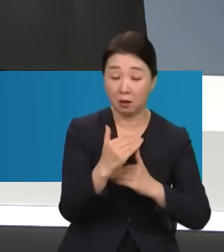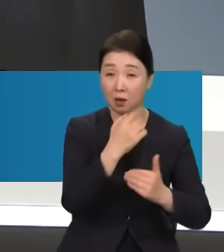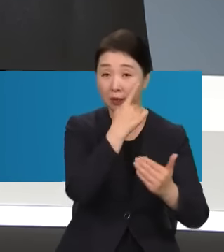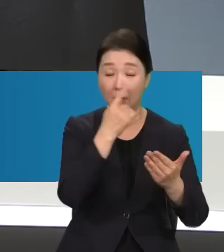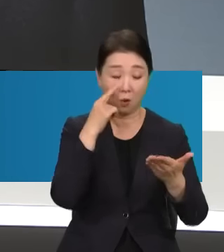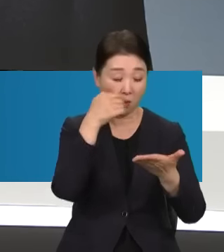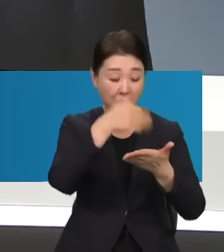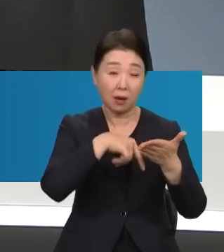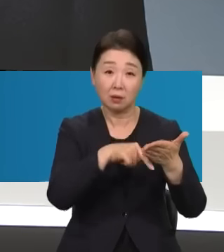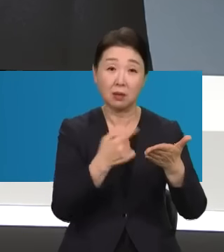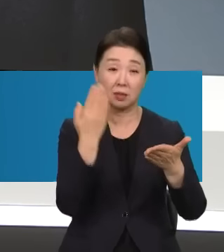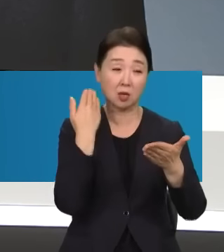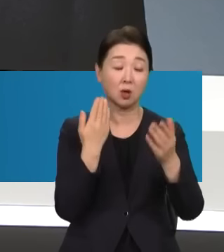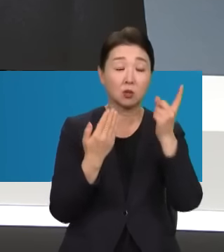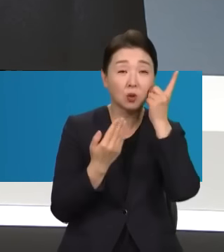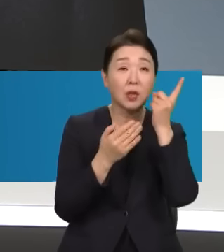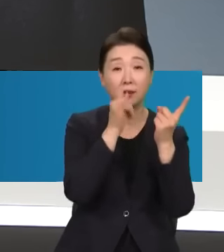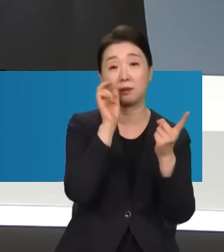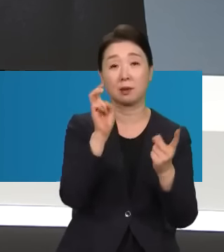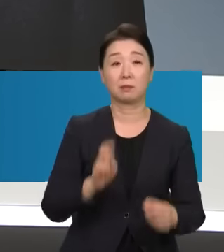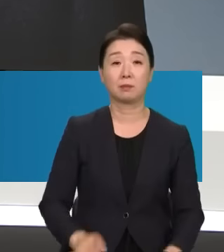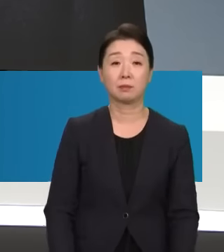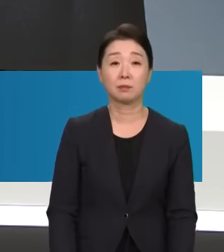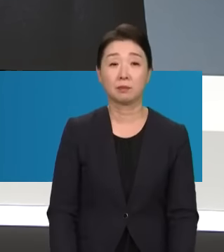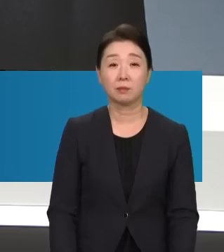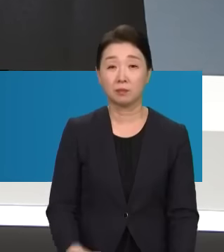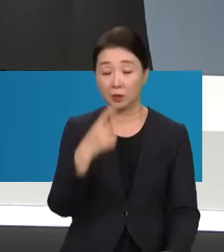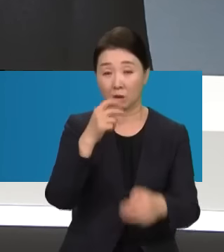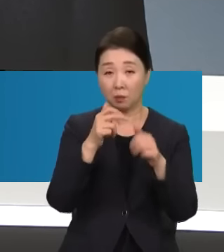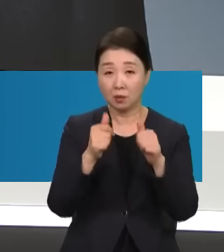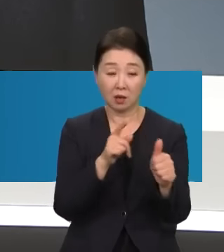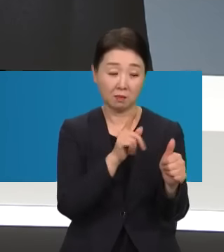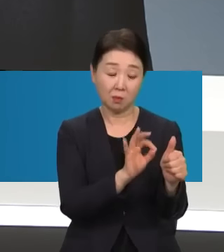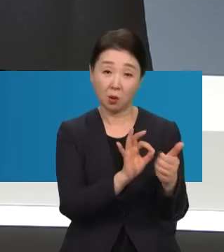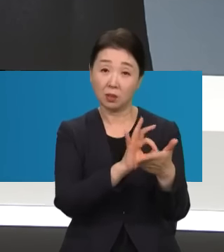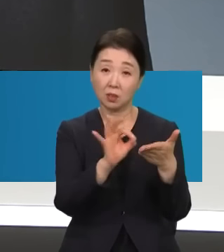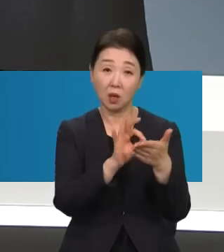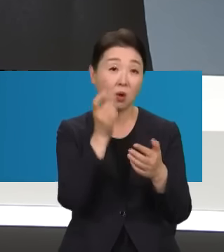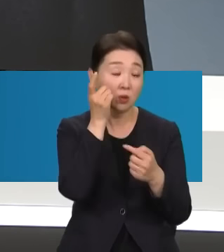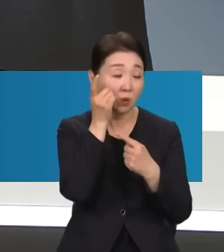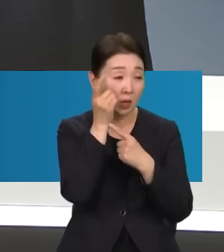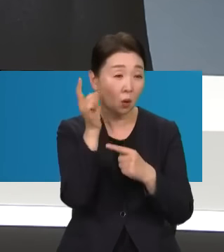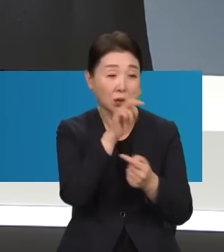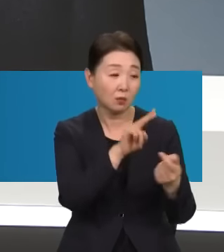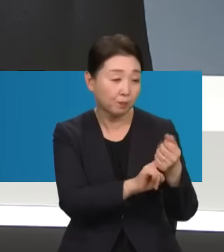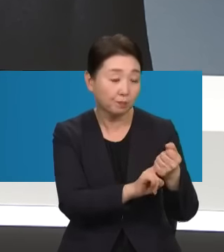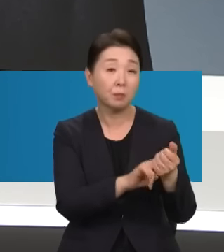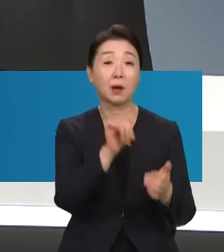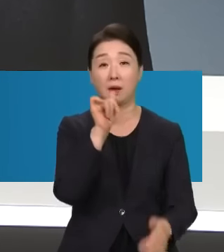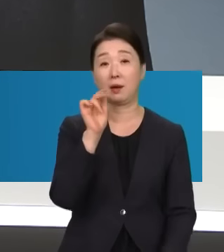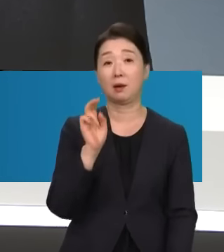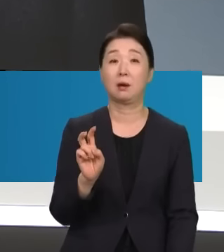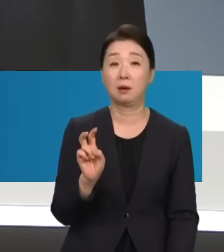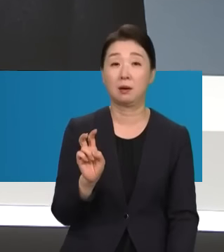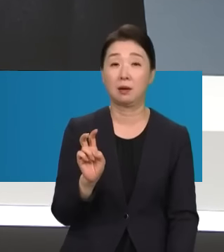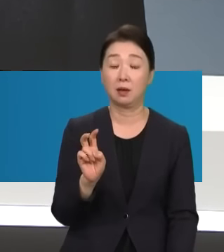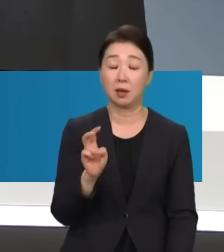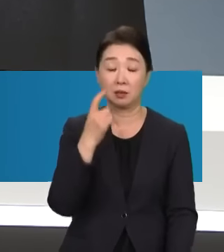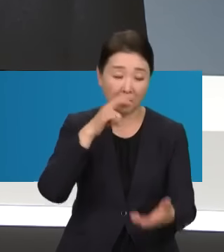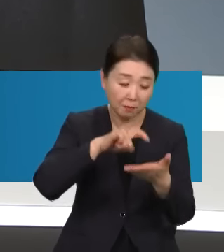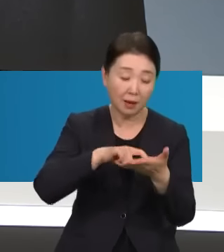것들이 예전 전화기에 있을 수 있다는 겁니다. 검찰은 명 씨가 썼던 전화기들이 어딘가 숨겨져 있을 걸로 보면서도